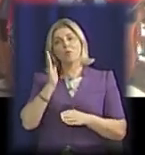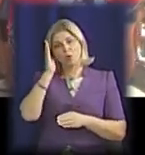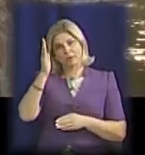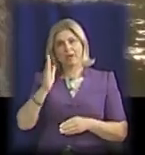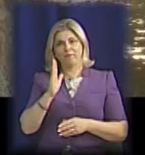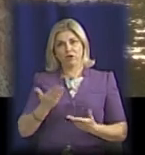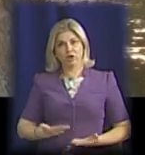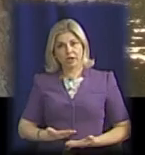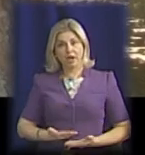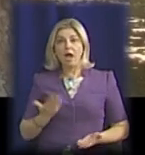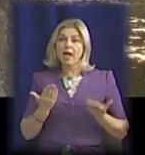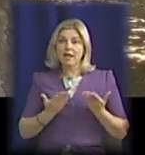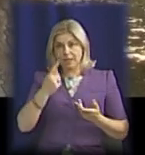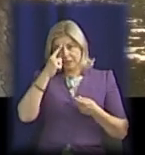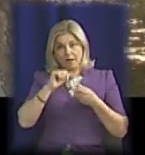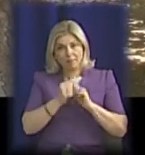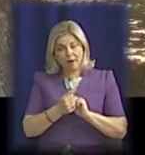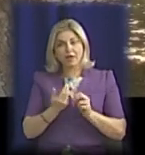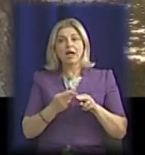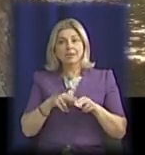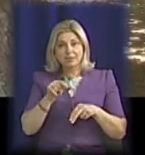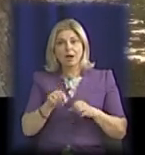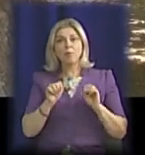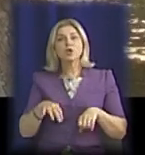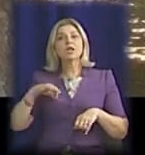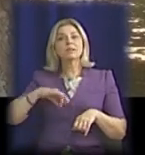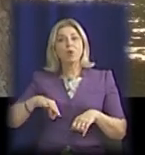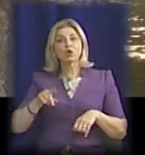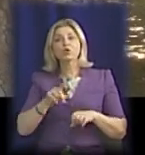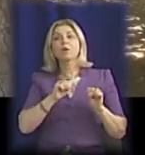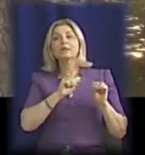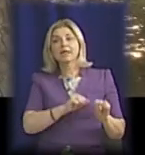житті. Якщо запам'ятаєш, то це можна використовувати,